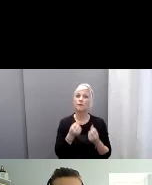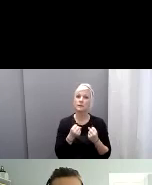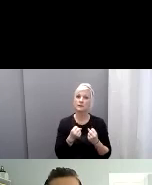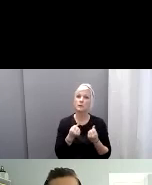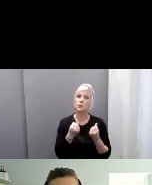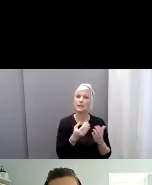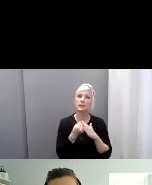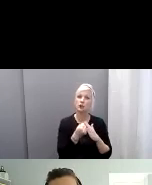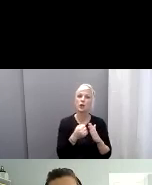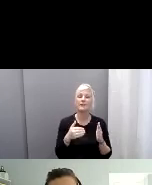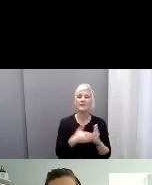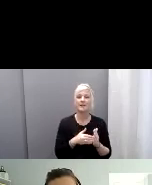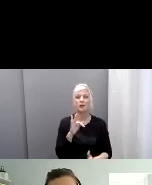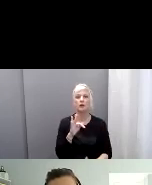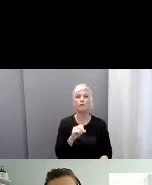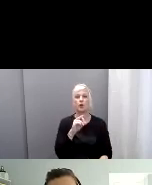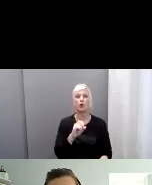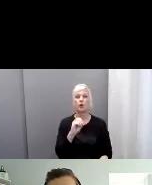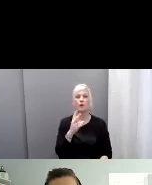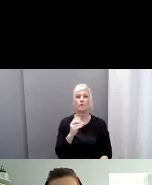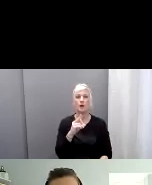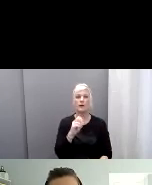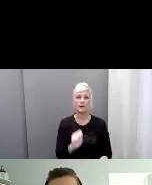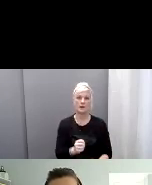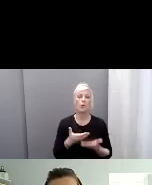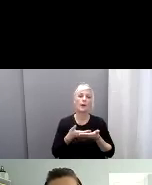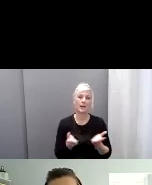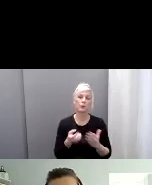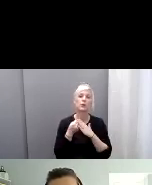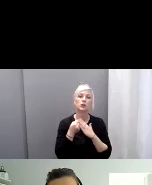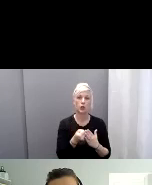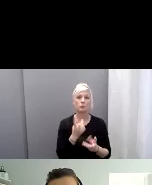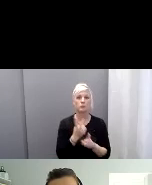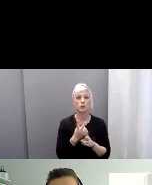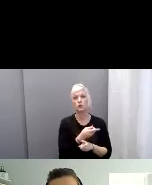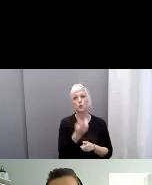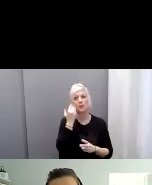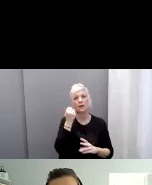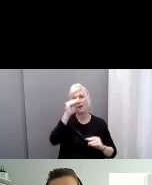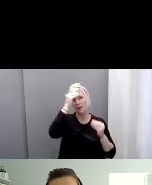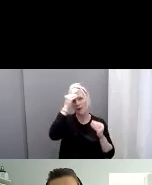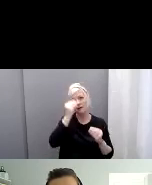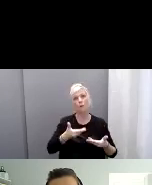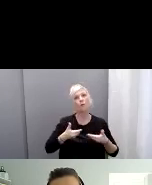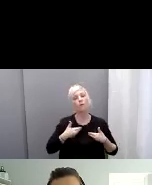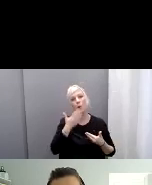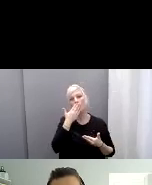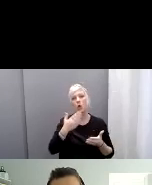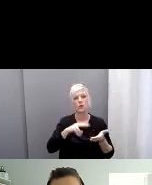att erbjuda det stöd som gör att de kan få bättre strategier i relationer och så för